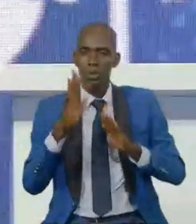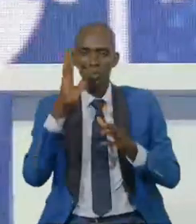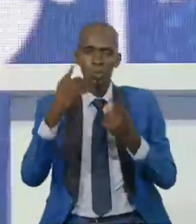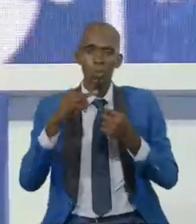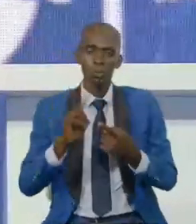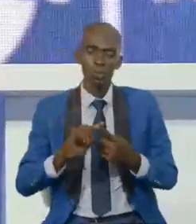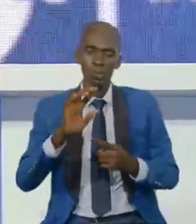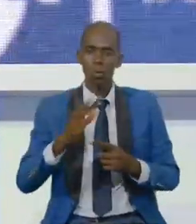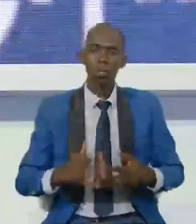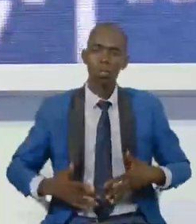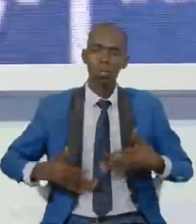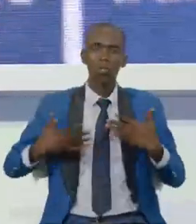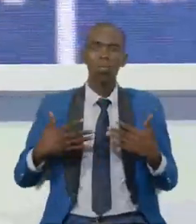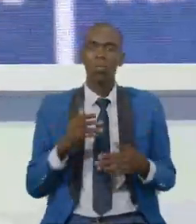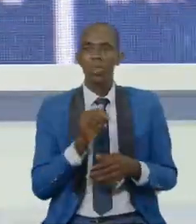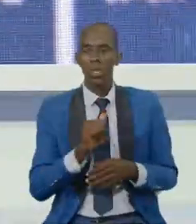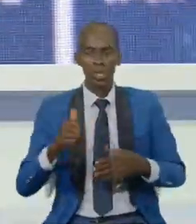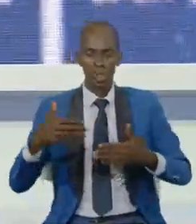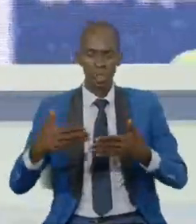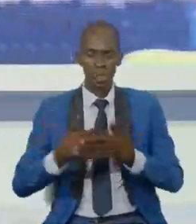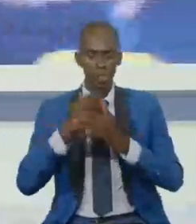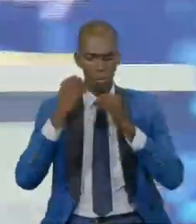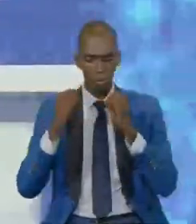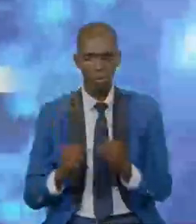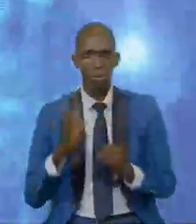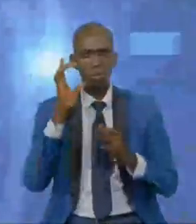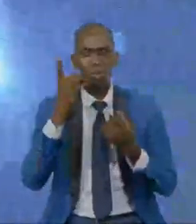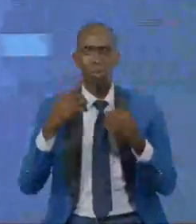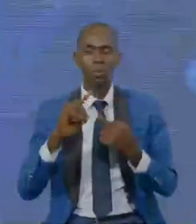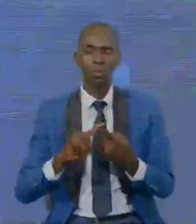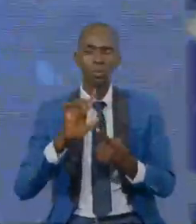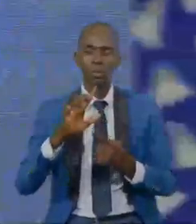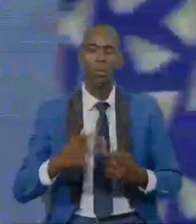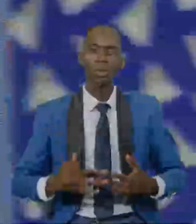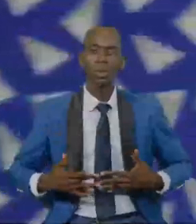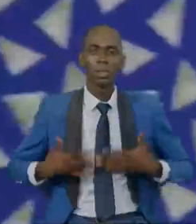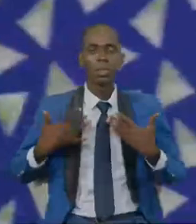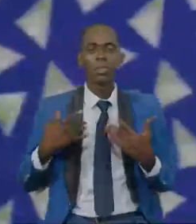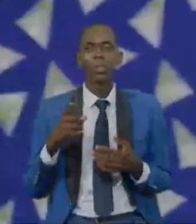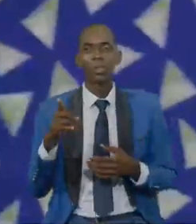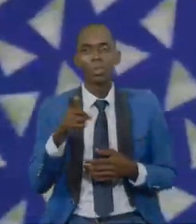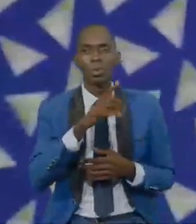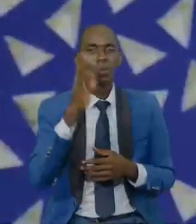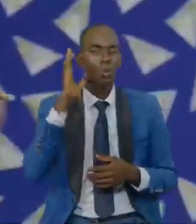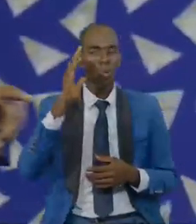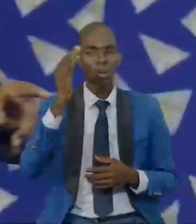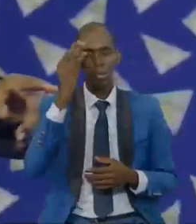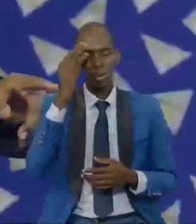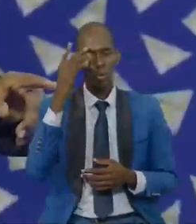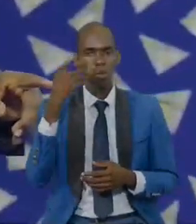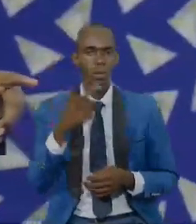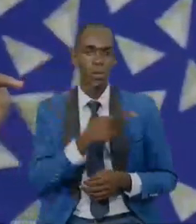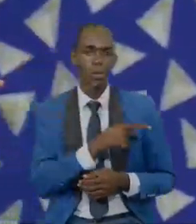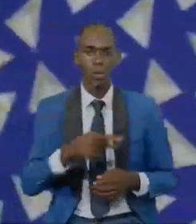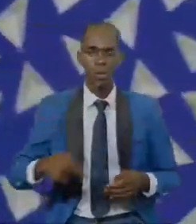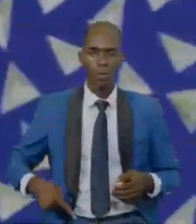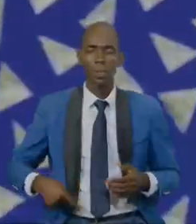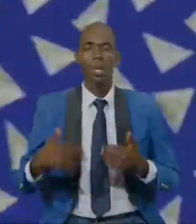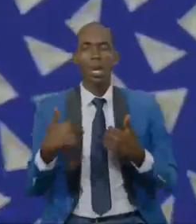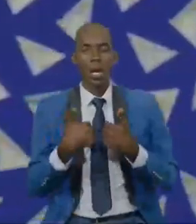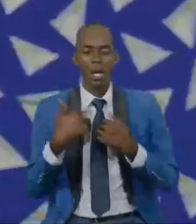paix va entrer dans toi, dans ta vie. Will come into Une nouvelle force va entrer en toi. The prince has touched